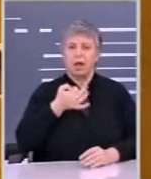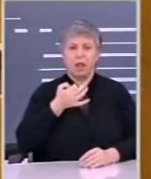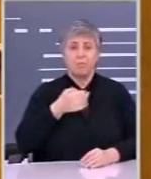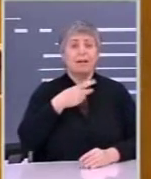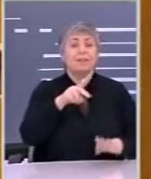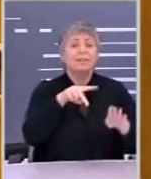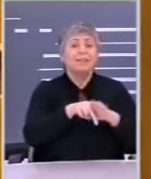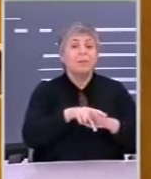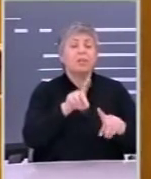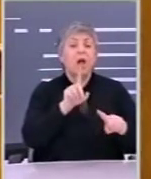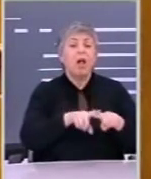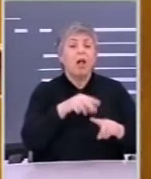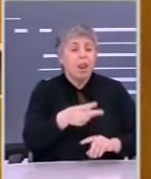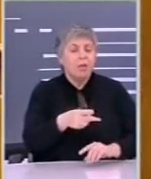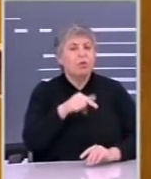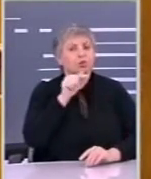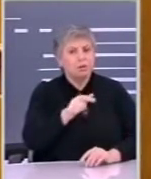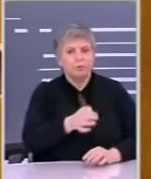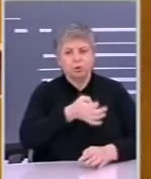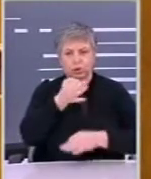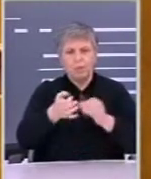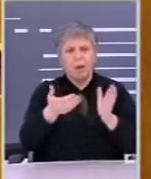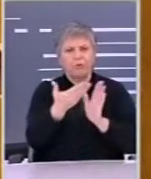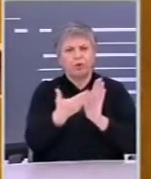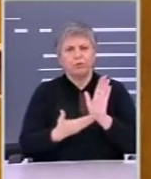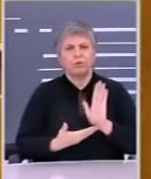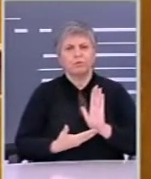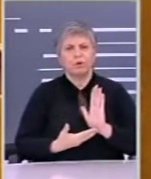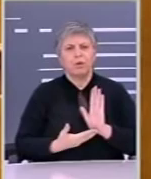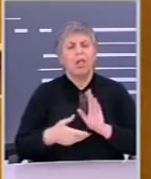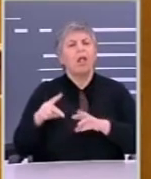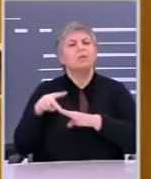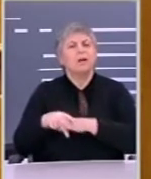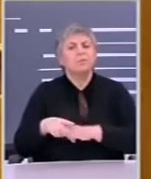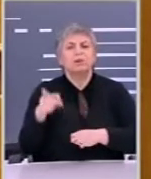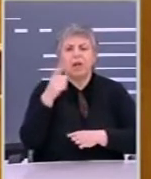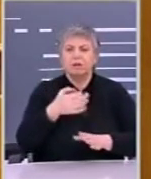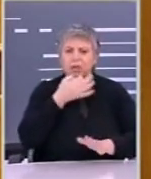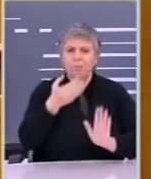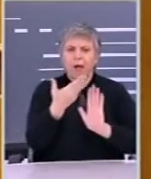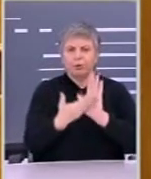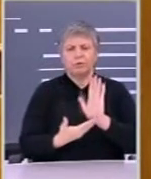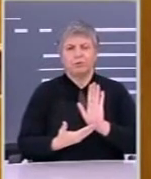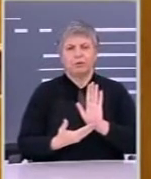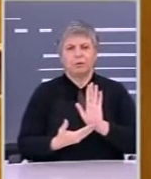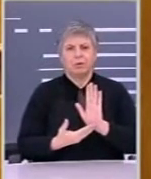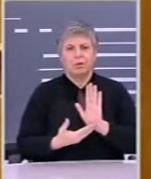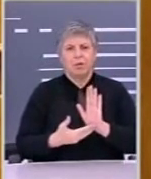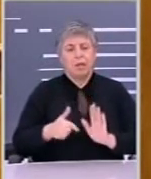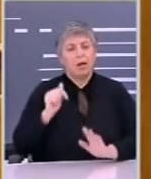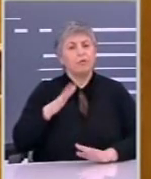τα έδωσε. Οι τράπεζες τα δώσανε. Δεν χωρούν διαφορετική προσέγγιση. Ανοίξανε